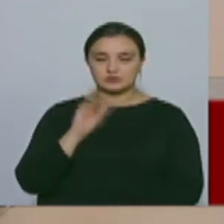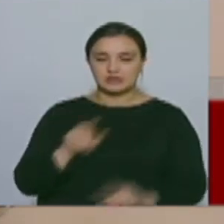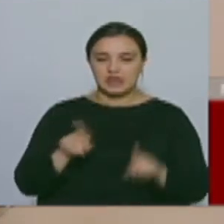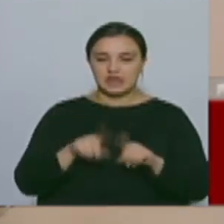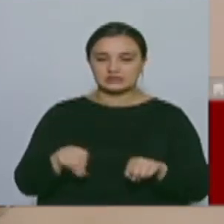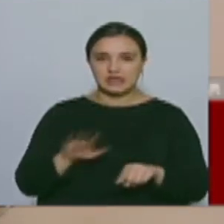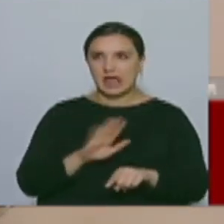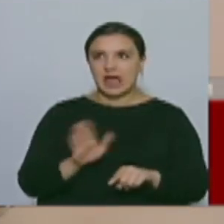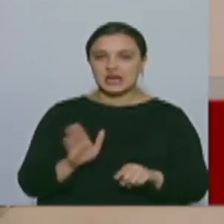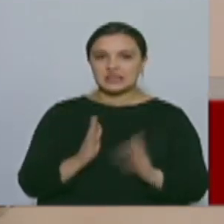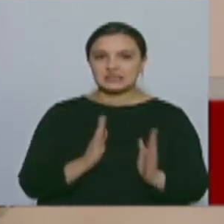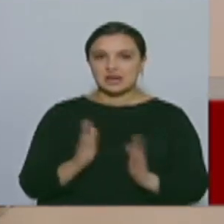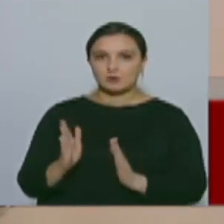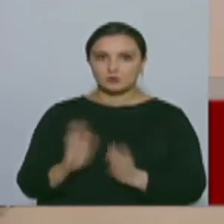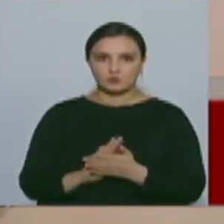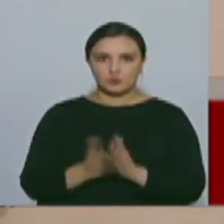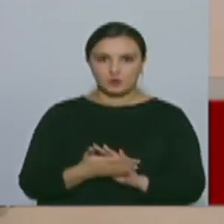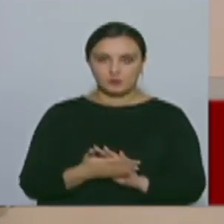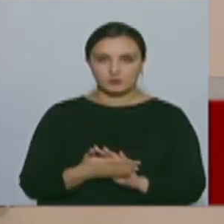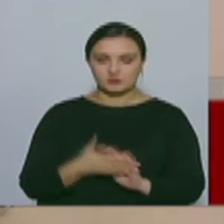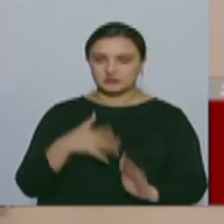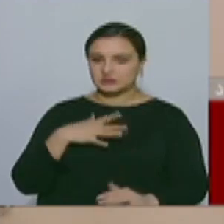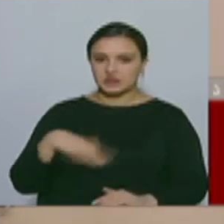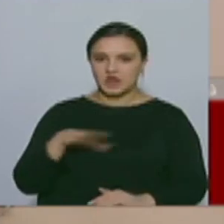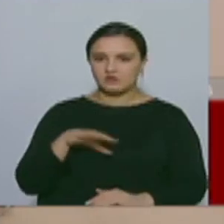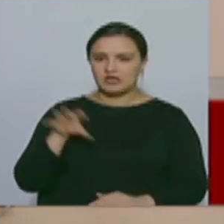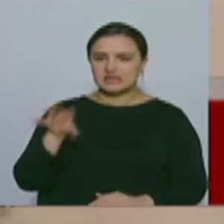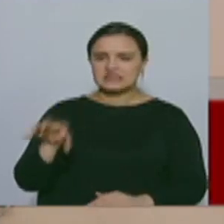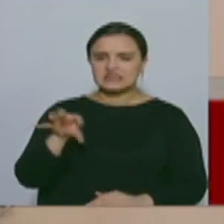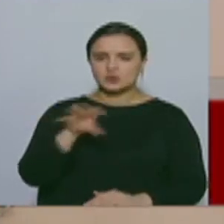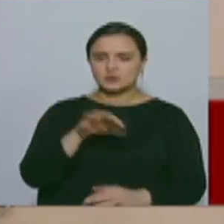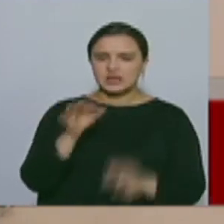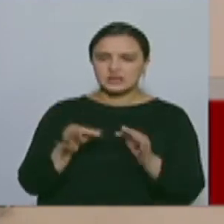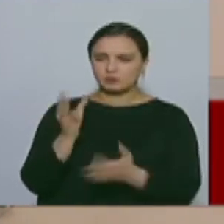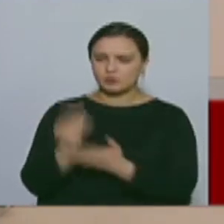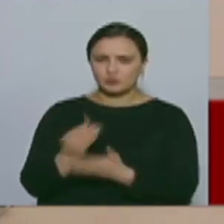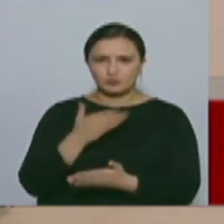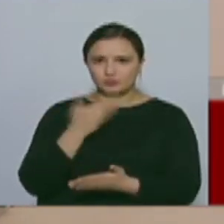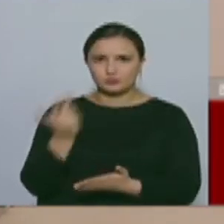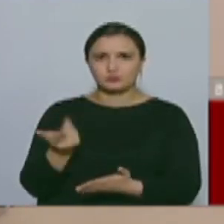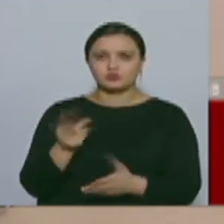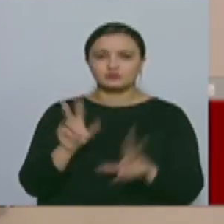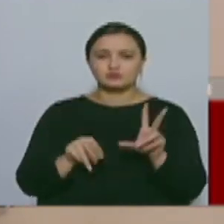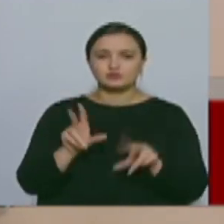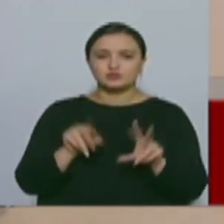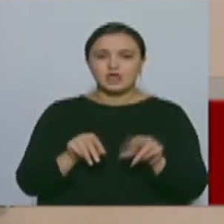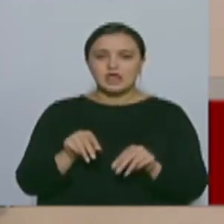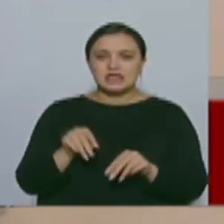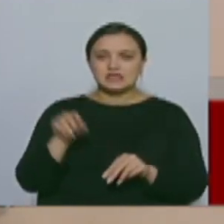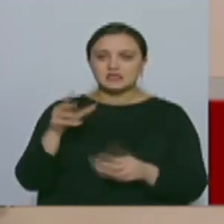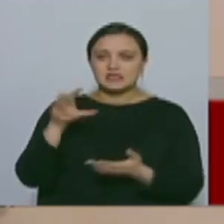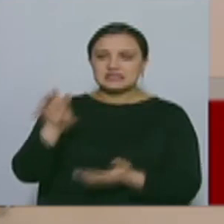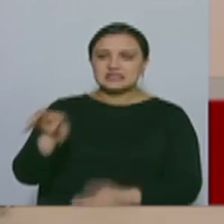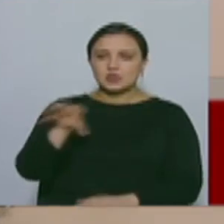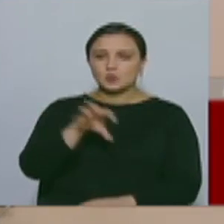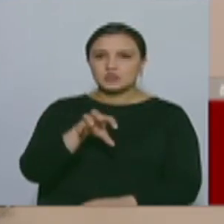ასეთ არასტაბილურ ვითარებაში ქვეყანაში, რომელშიც არა გვაქვს ინსტიტუტები, არა გვაქვს სასამართლო, ანუ ფაქტობრივად არც ერთ ინსტიტუტს